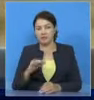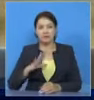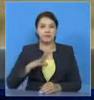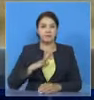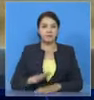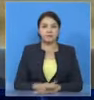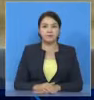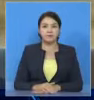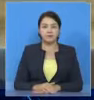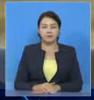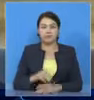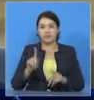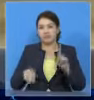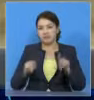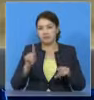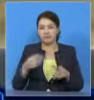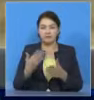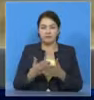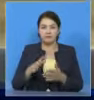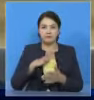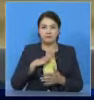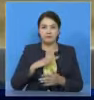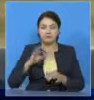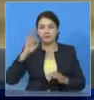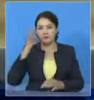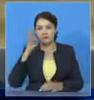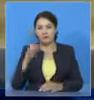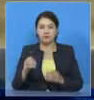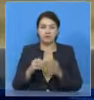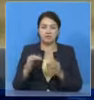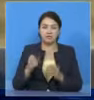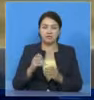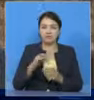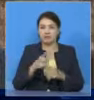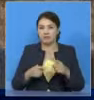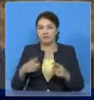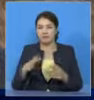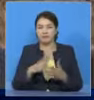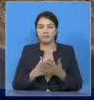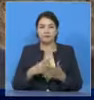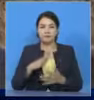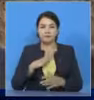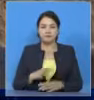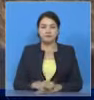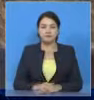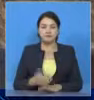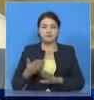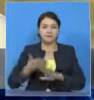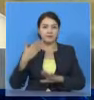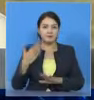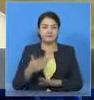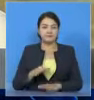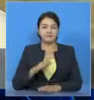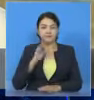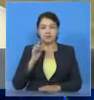әр дақылдан. Ну, кейбір дақылдар бар, енді күздік дақылдар мысалы 10,5 центнерден әр гектардан өнім алынды. Бұған дейін жаңа көп